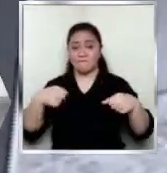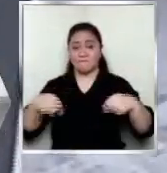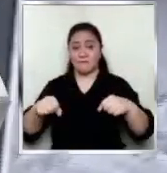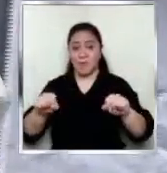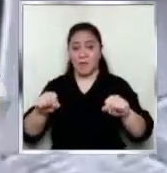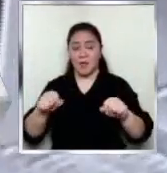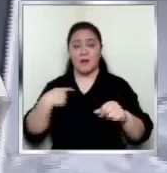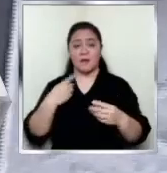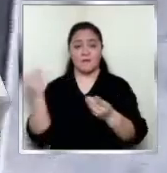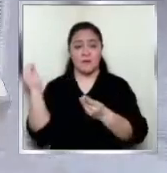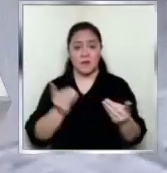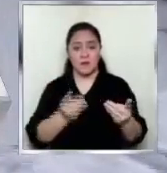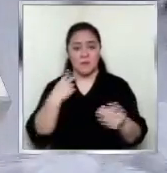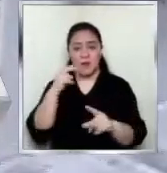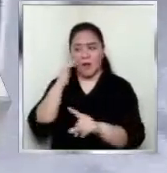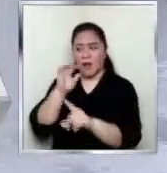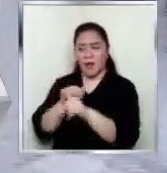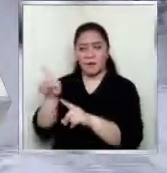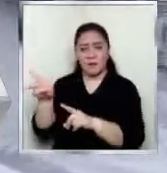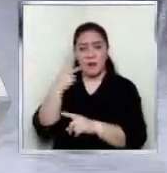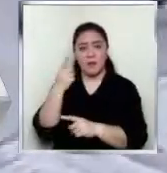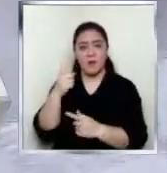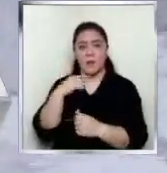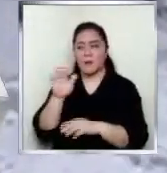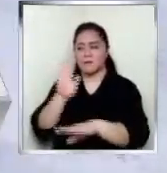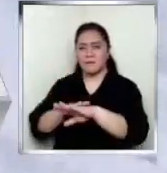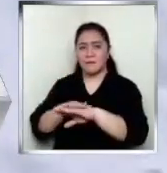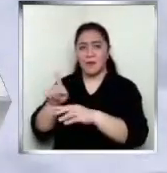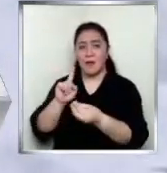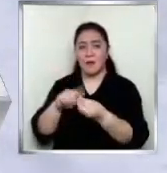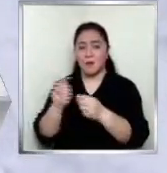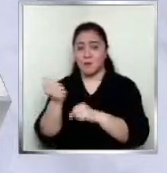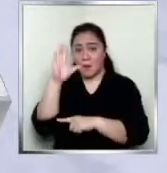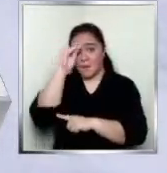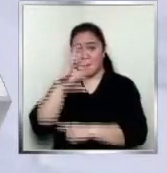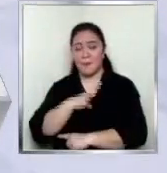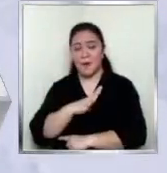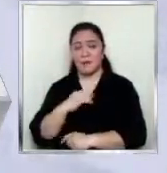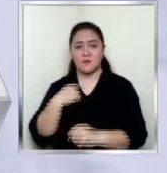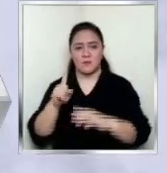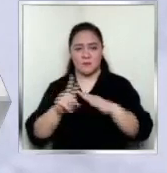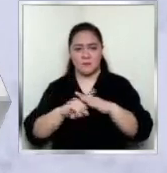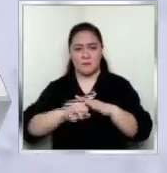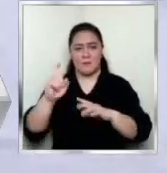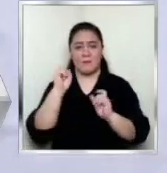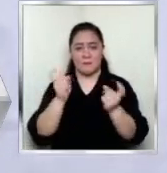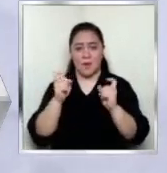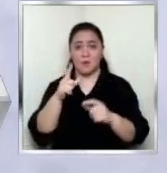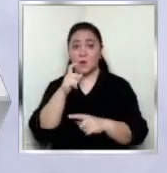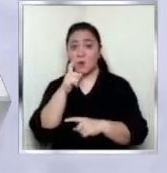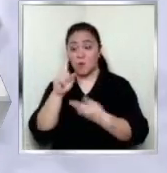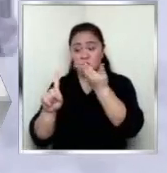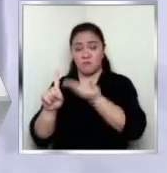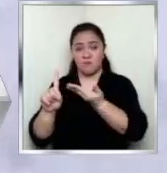nag-amok at akmaring hahatawin ng baseball bat, kaya agad rin siyang umalis. Inaalam pa ang pagkakakilanlan na nag-amok. Nai-report na raw